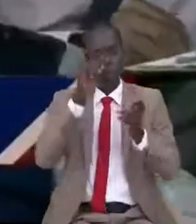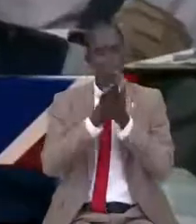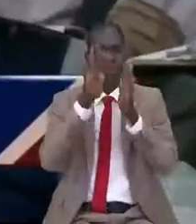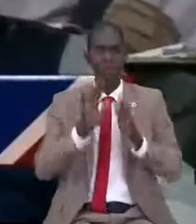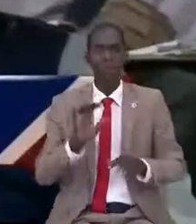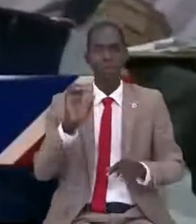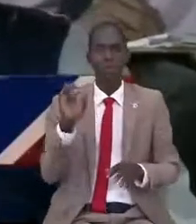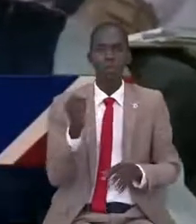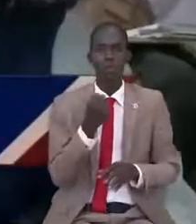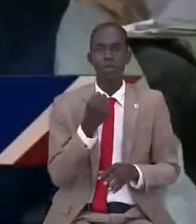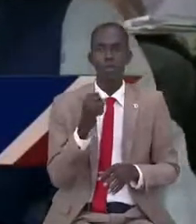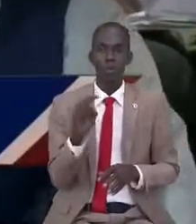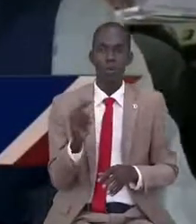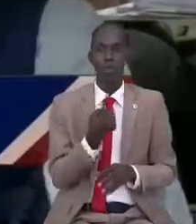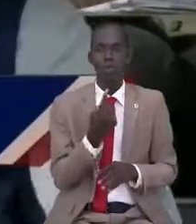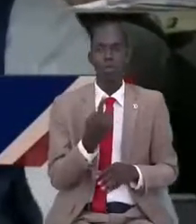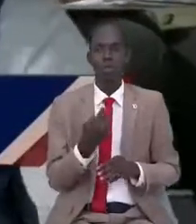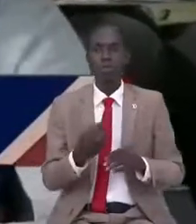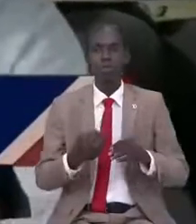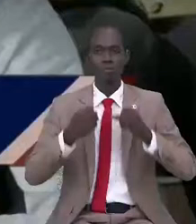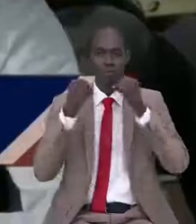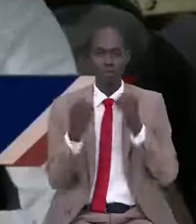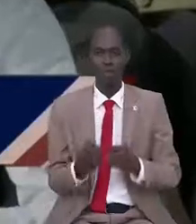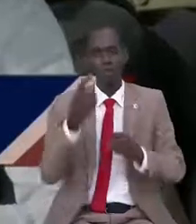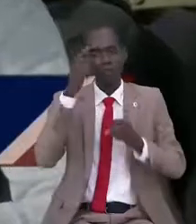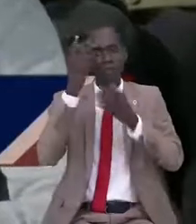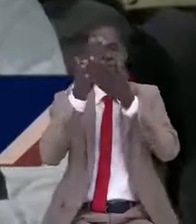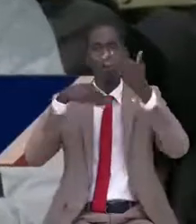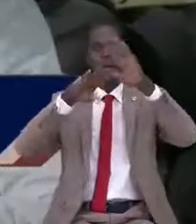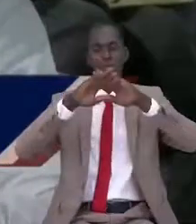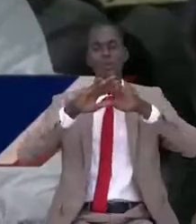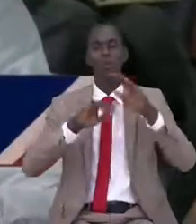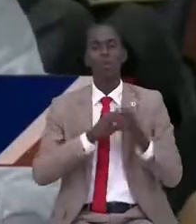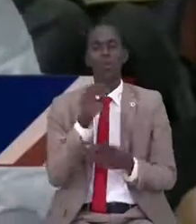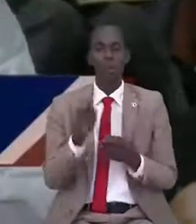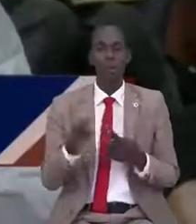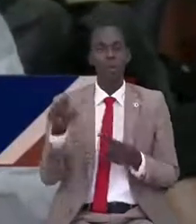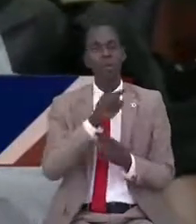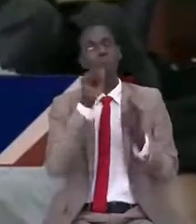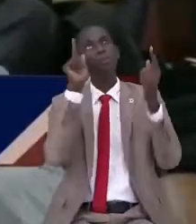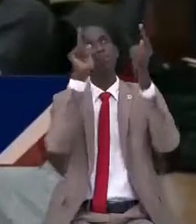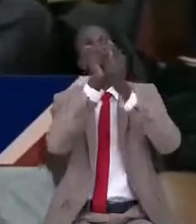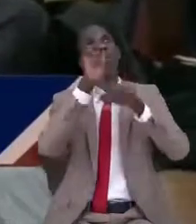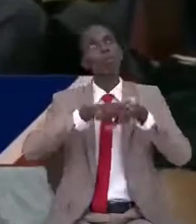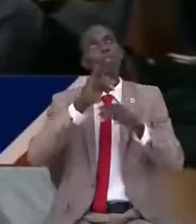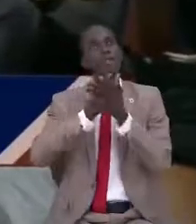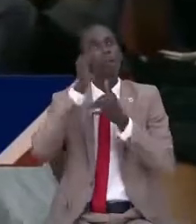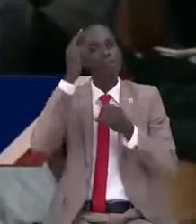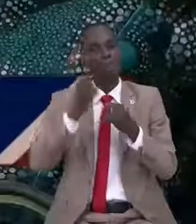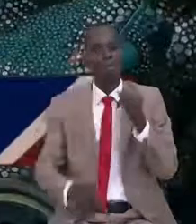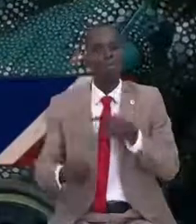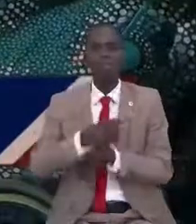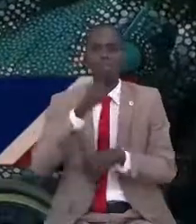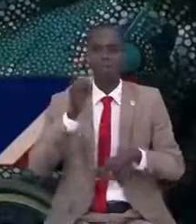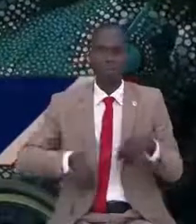La seule épine dorsale des croyants pour le ciel. Lorsque tu le rencontreras à ce dernier jour, tu